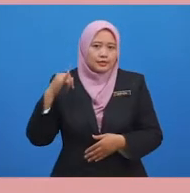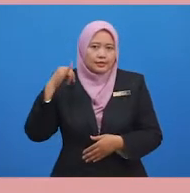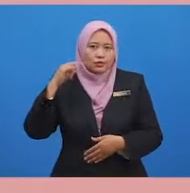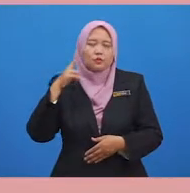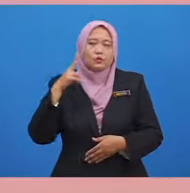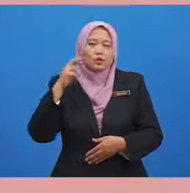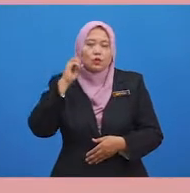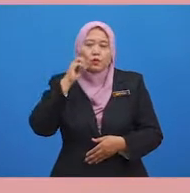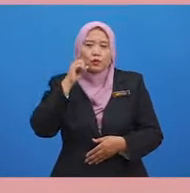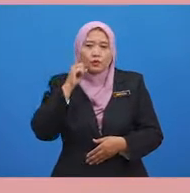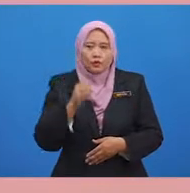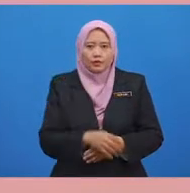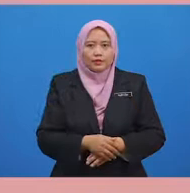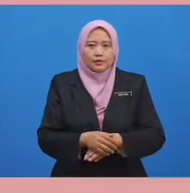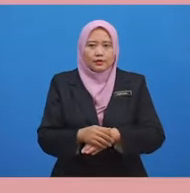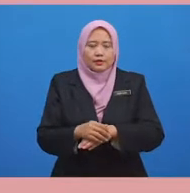dan plastik.